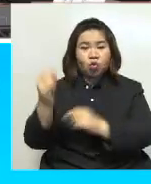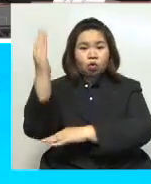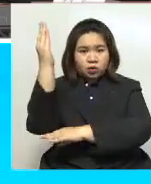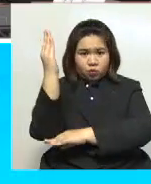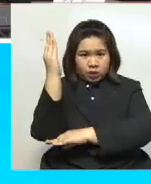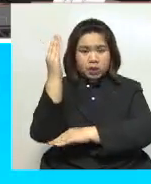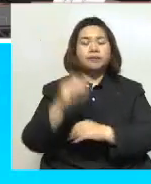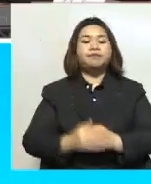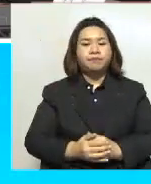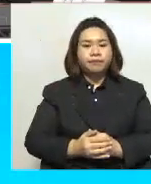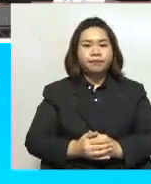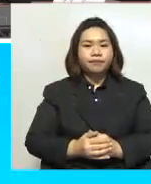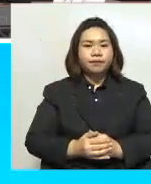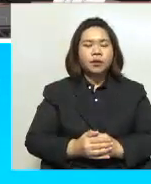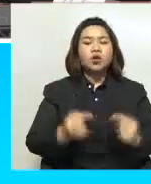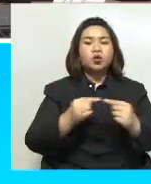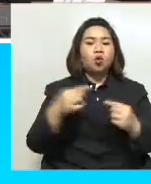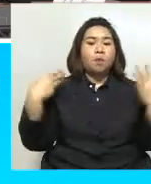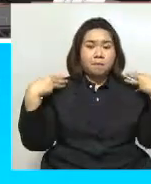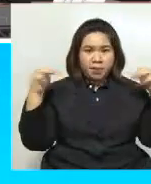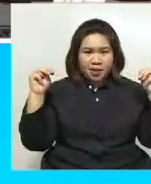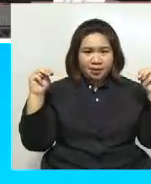ก็ที่แถวมีนบุรี